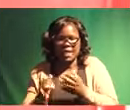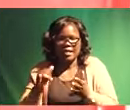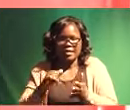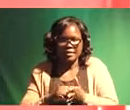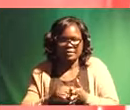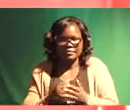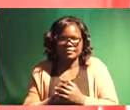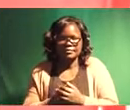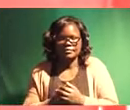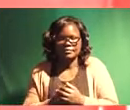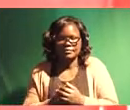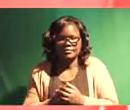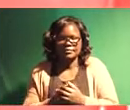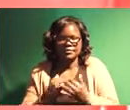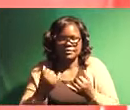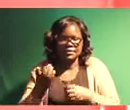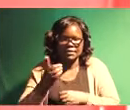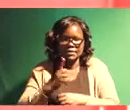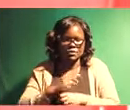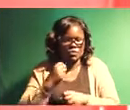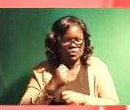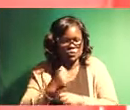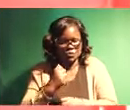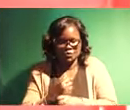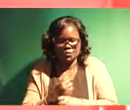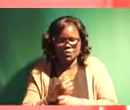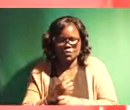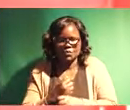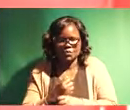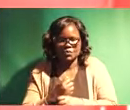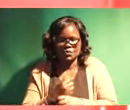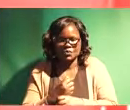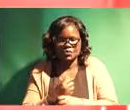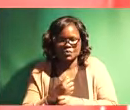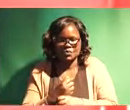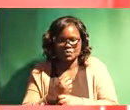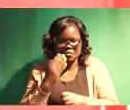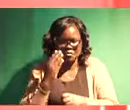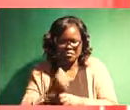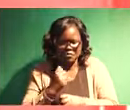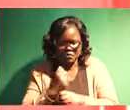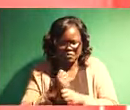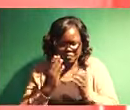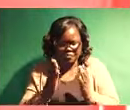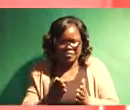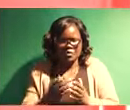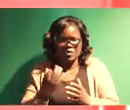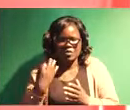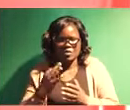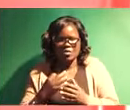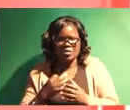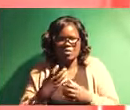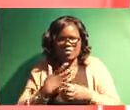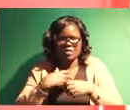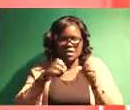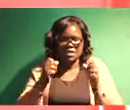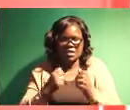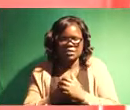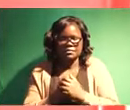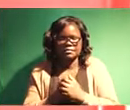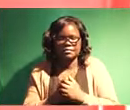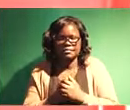kwamba siku hizi mimi ni mfanyi kazi ama ni mtu wa mkono wa Mheshimiwa Rais